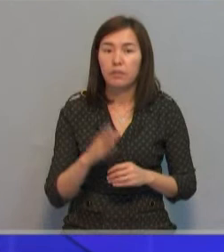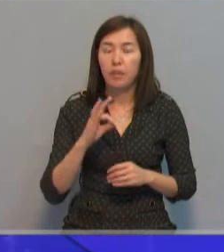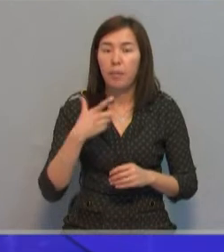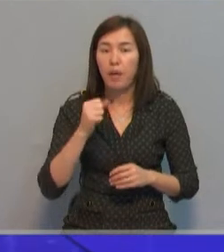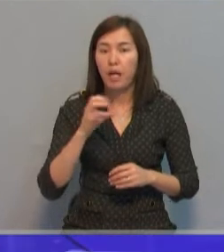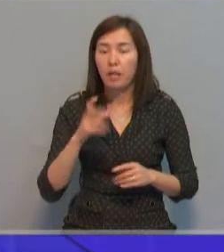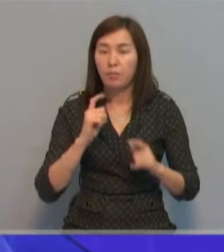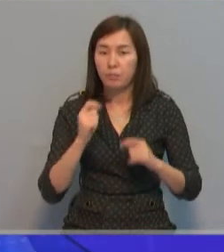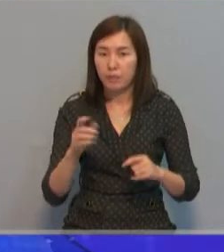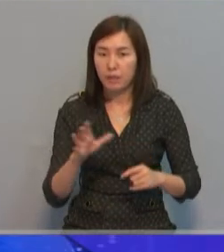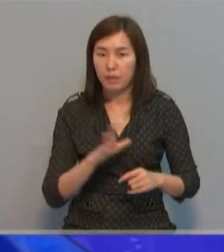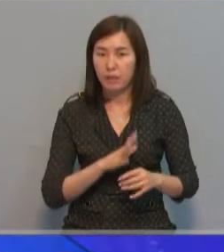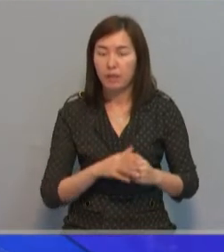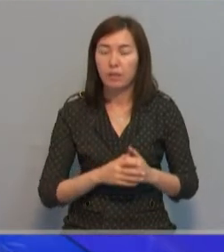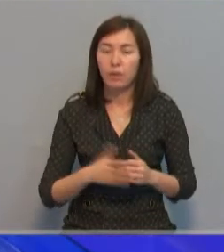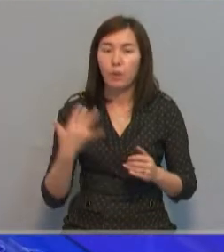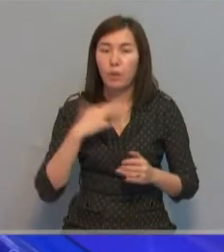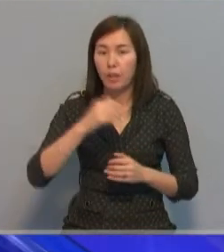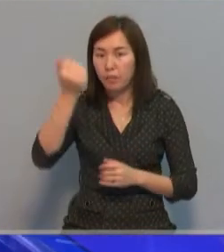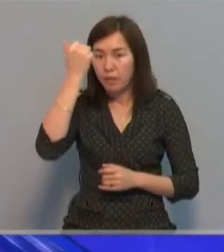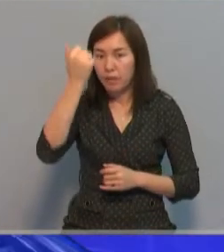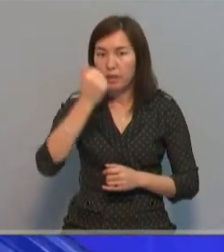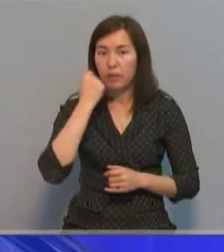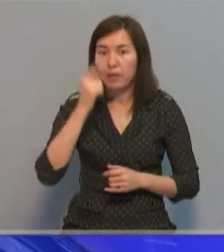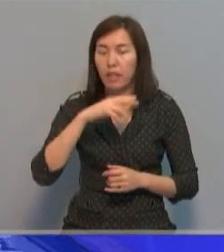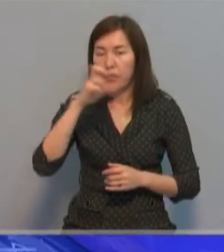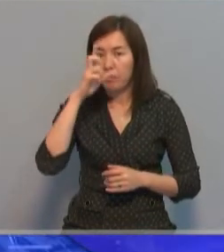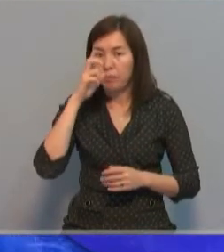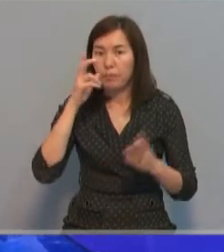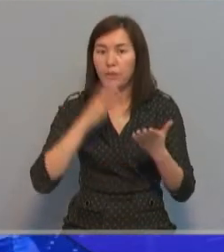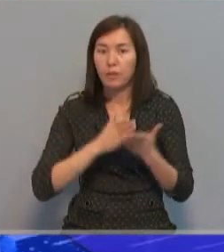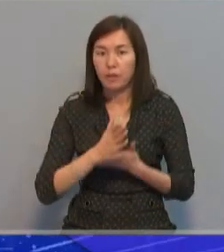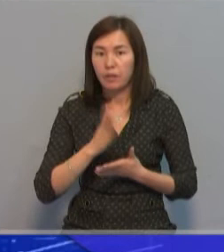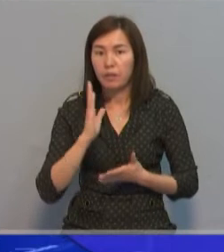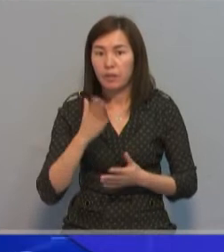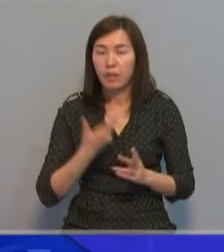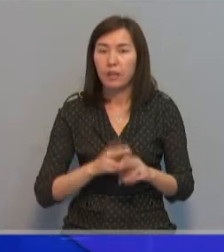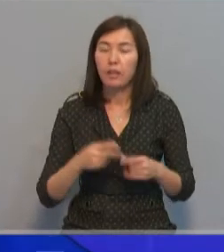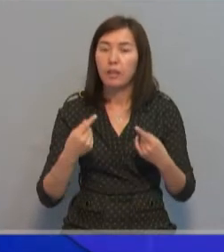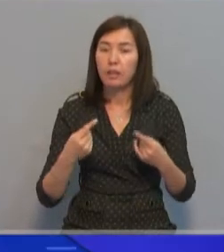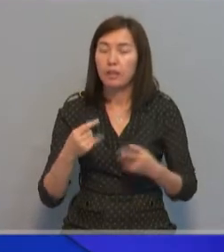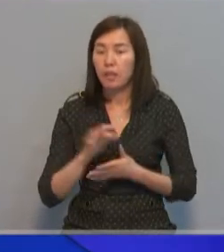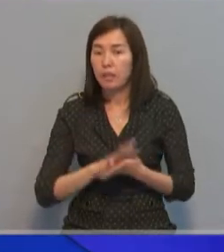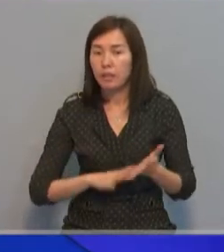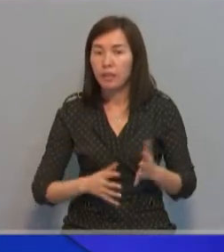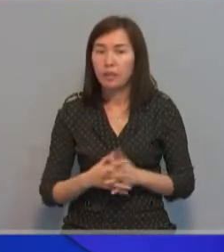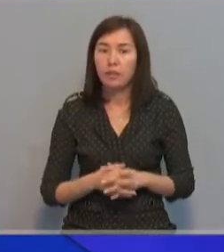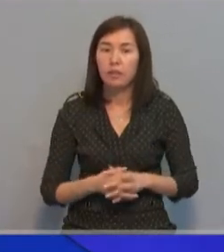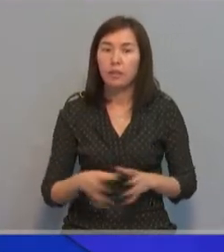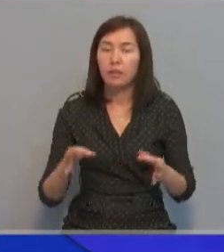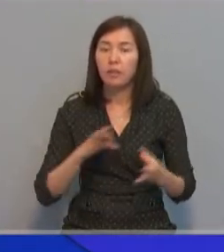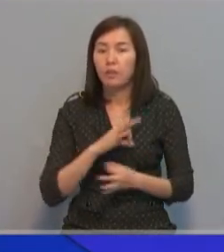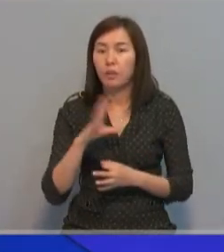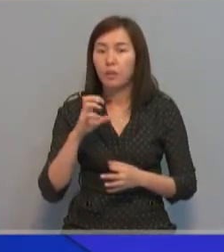шапағат медалімен марапаттап отыр. Көп-көп рахмет. Елімізге адал қызмет ете береміз бұдан да былай.